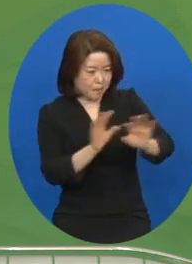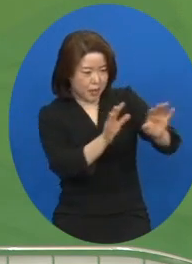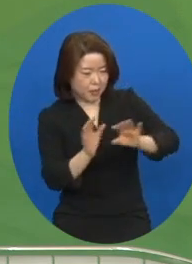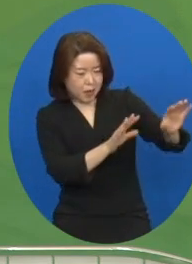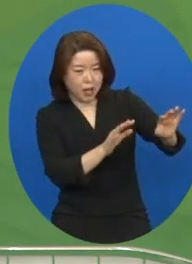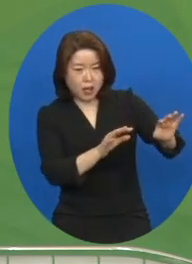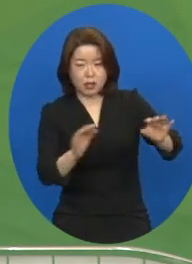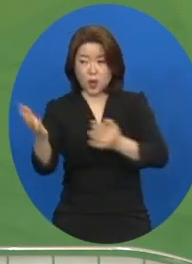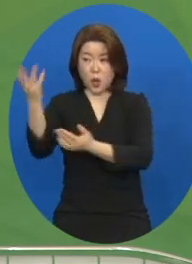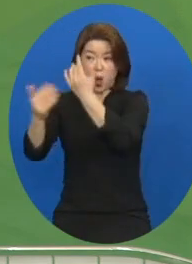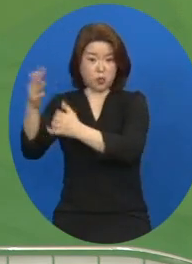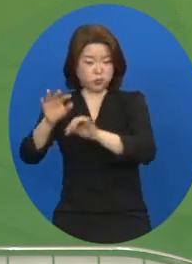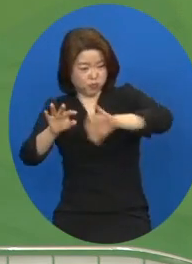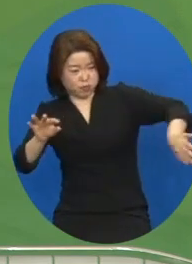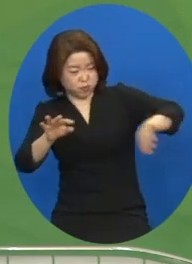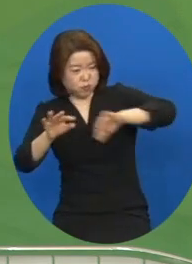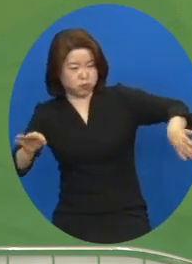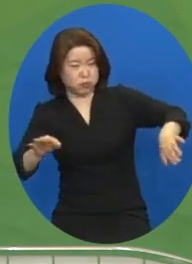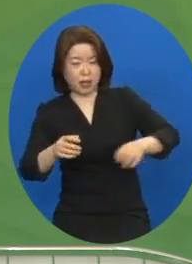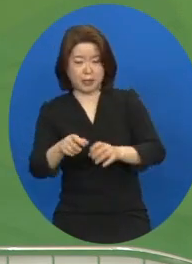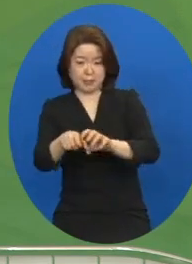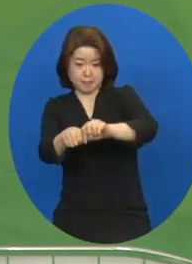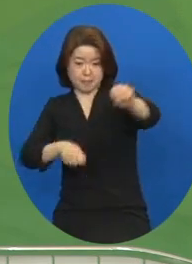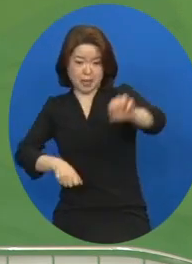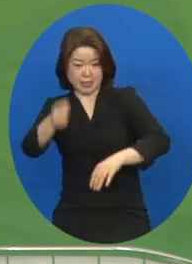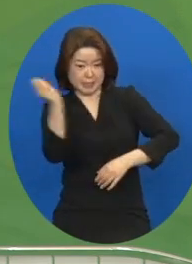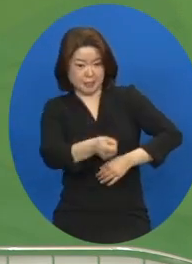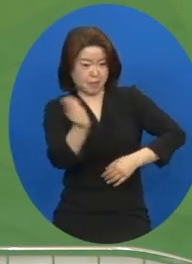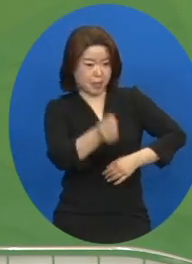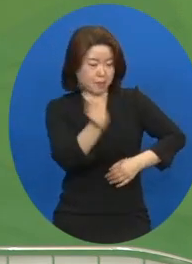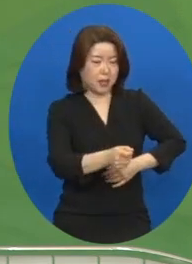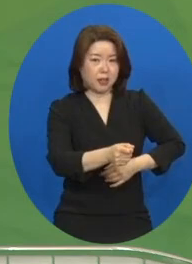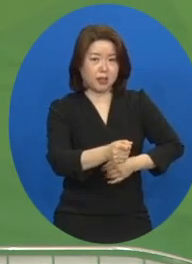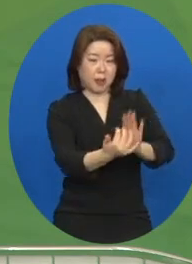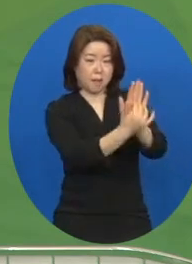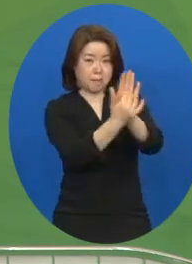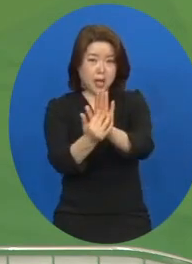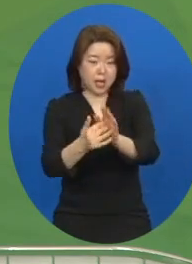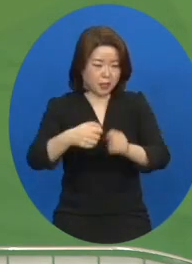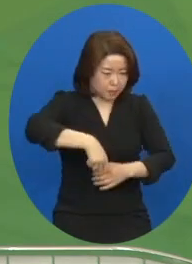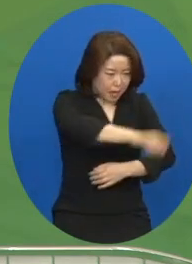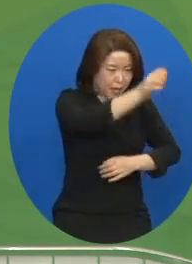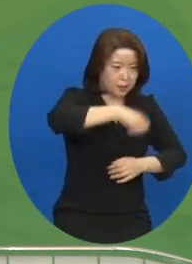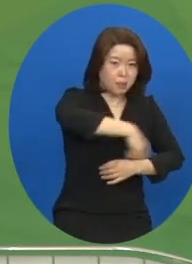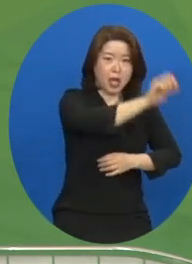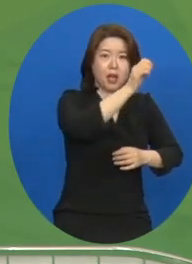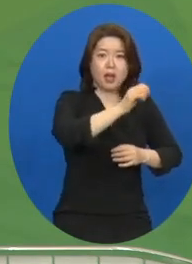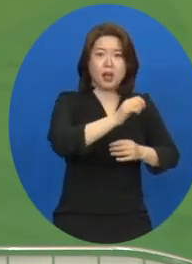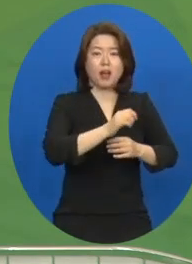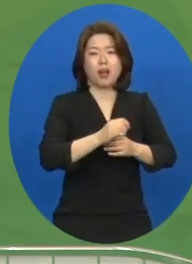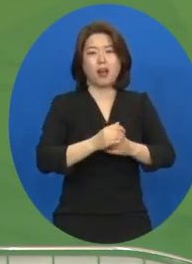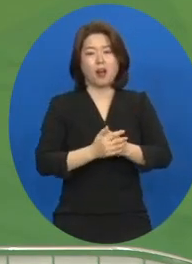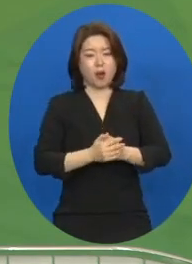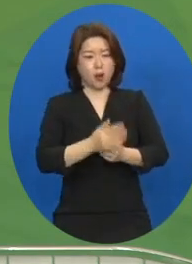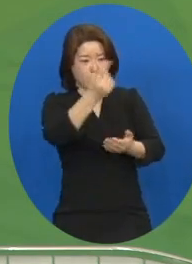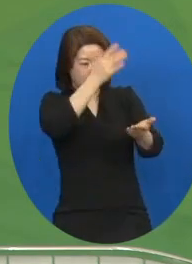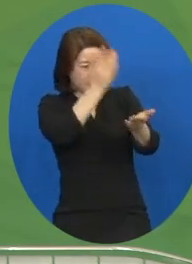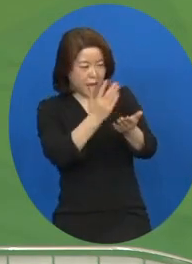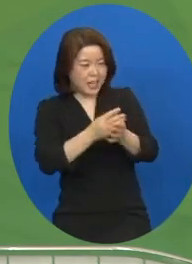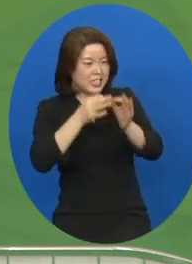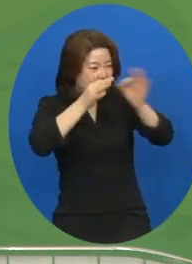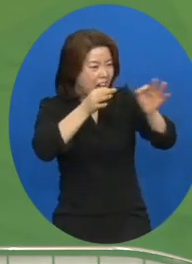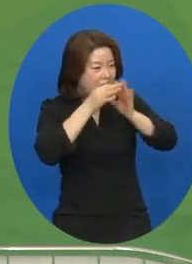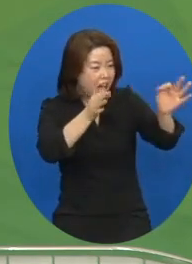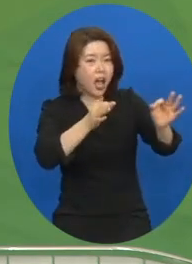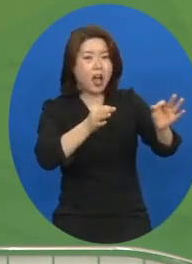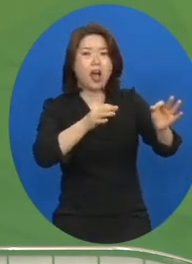못하게 하느라고 막대기를 들고 그 양들을 막고 그 강 오지 말라고 그렇게 소리를